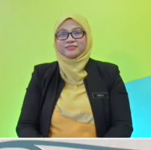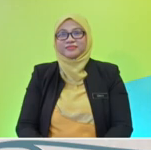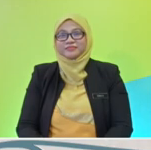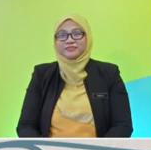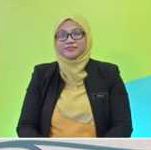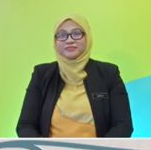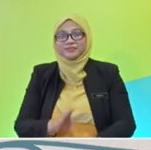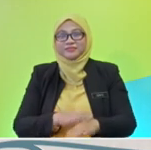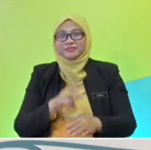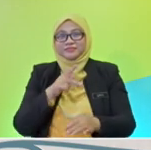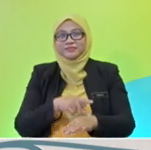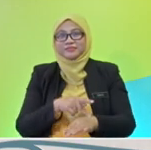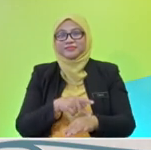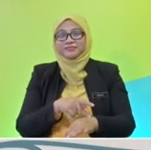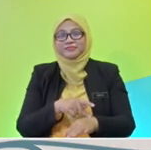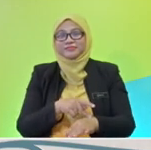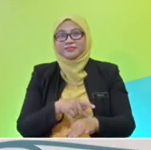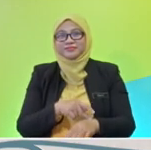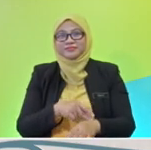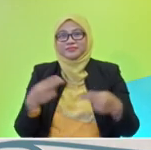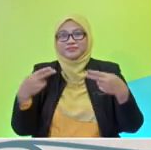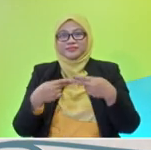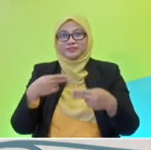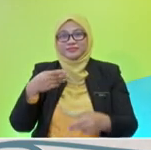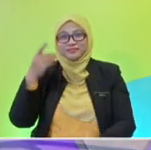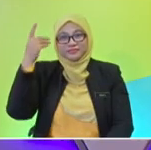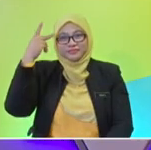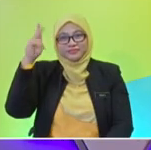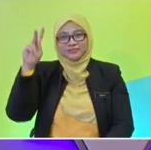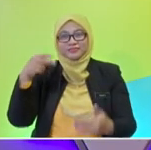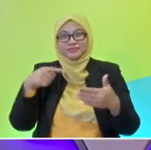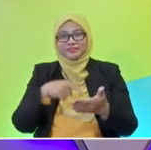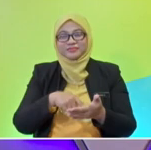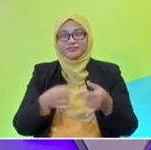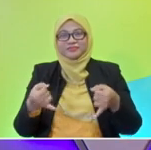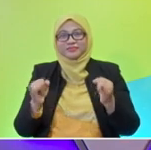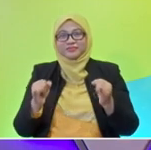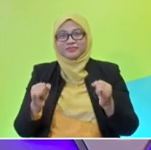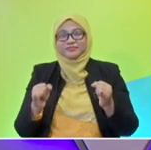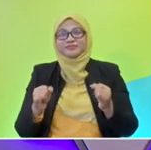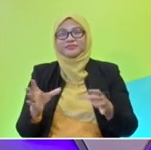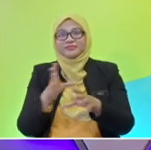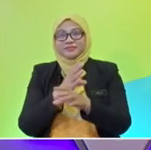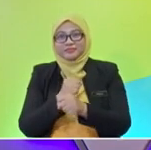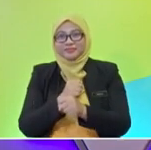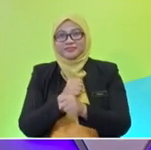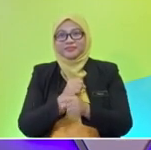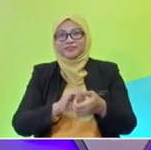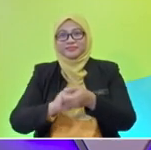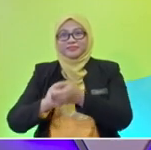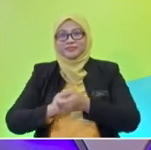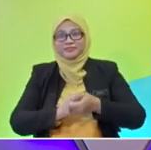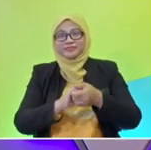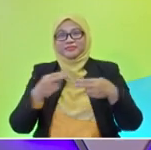pada ketika hubungan diplomatik ini dilaksanakan secara tidak langsung kita dapat mengukuhkan hubungan